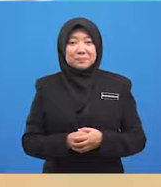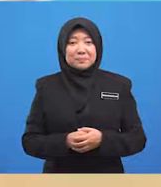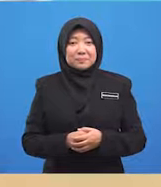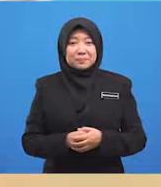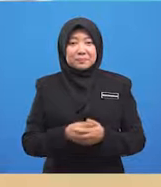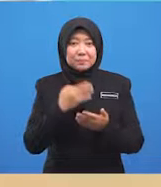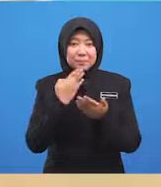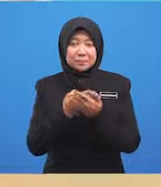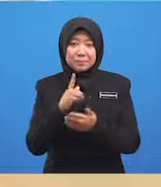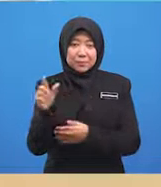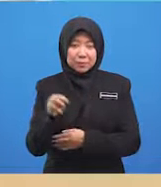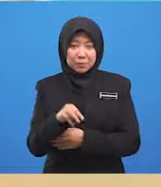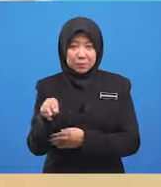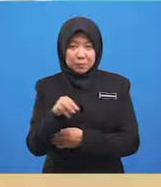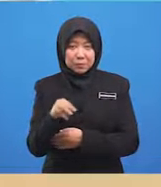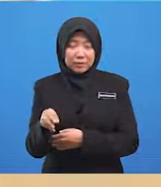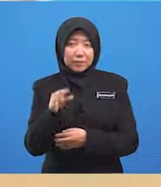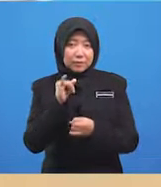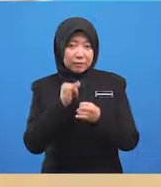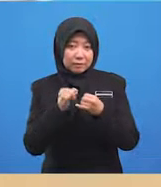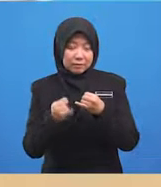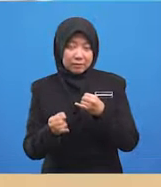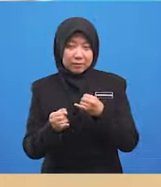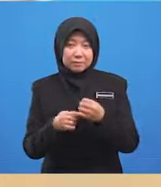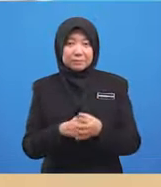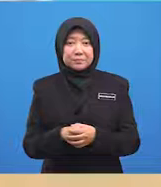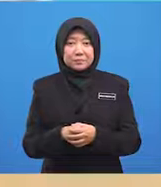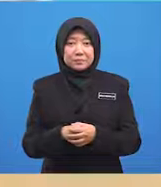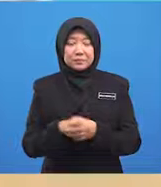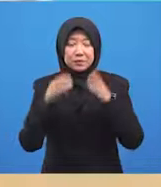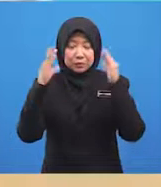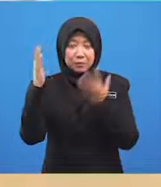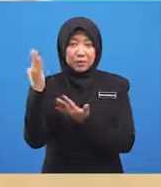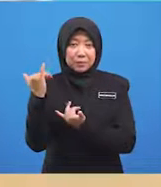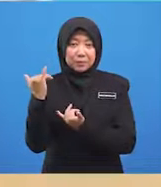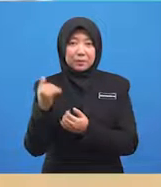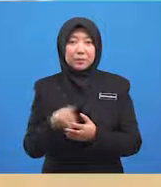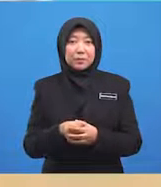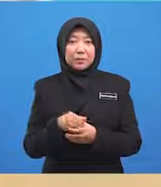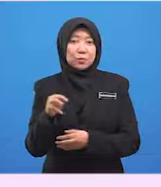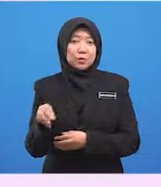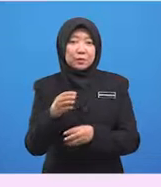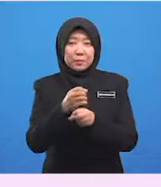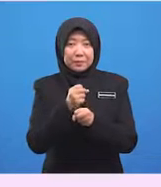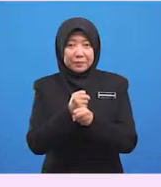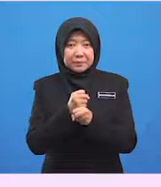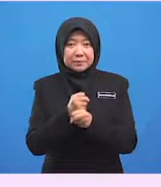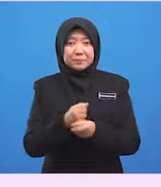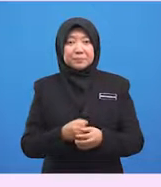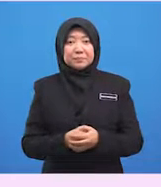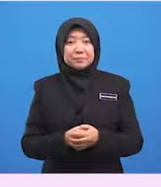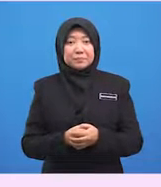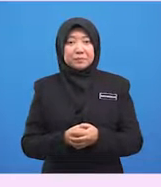Baiklah murid-murid pada akhir rancangan kali ini chegou harap murid-murid akan dapat Hai